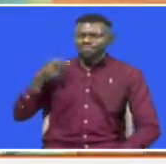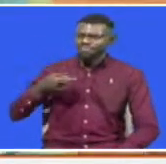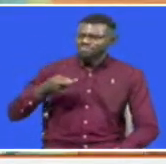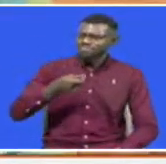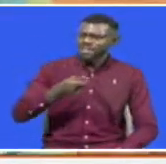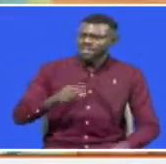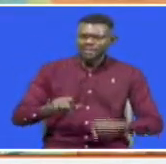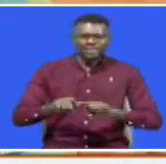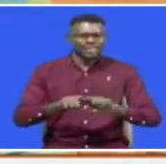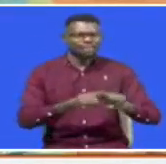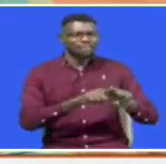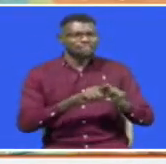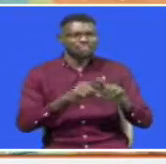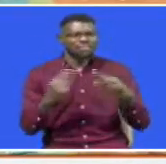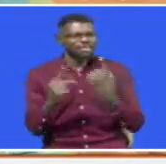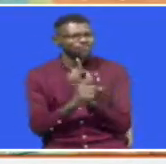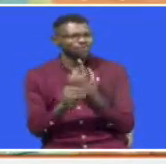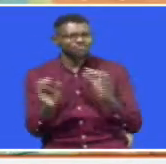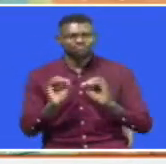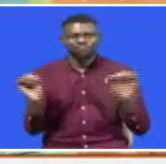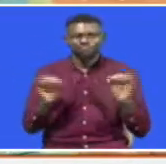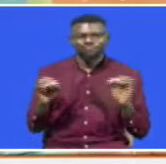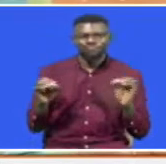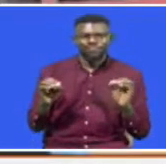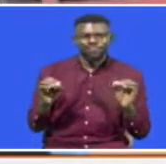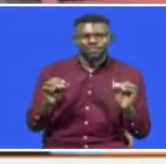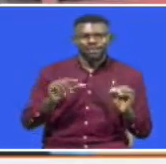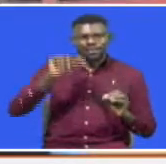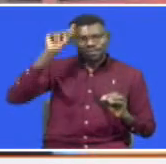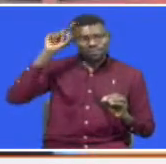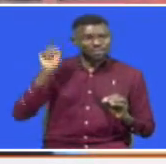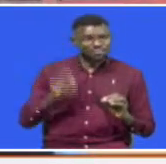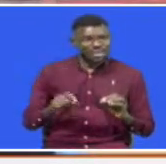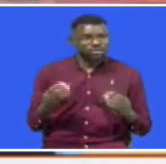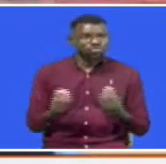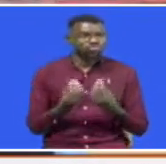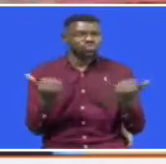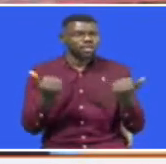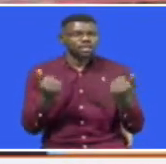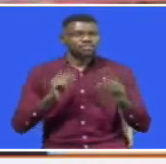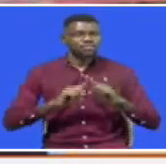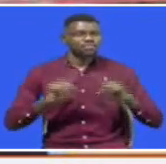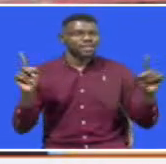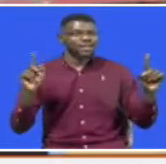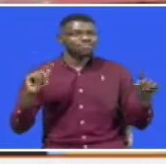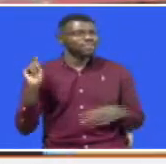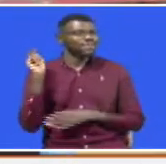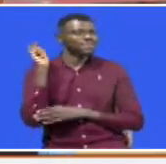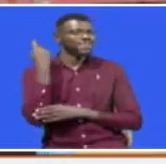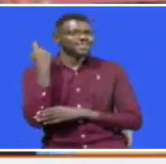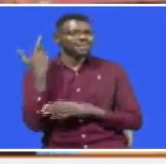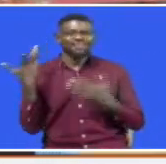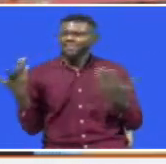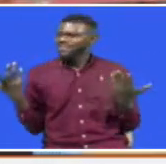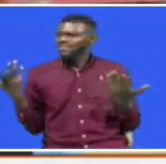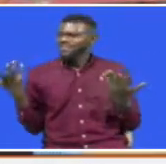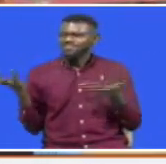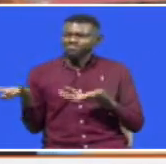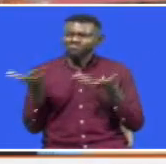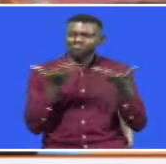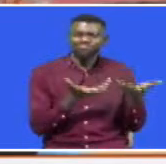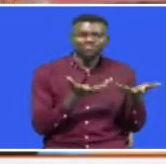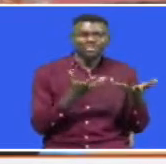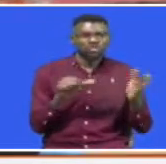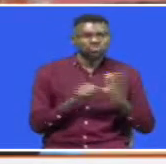tunalipa. What's the difference? Serikali tuangalie. Na uwezi niambia tena nije Kenya nibebe mahindi mbali afu nije hapa napata tabu. Yeye